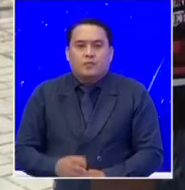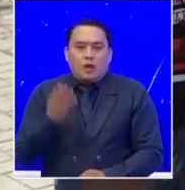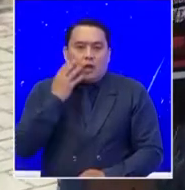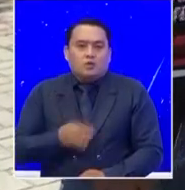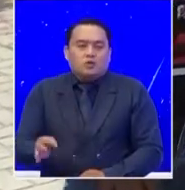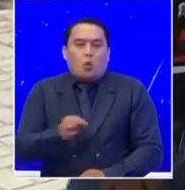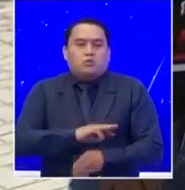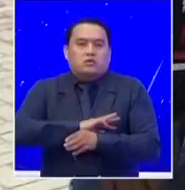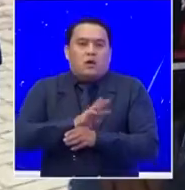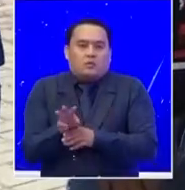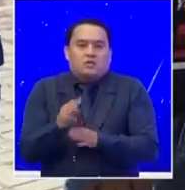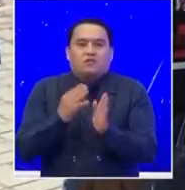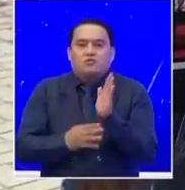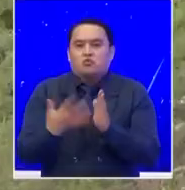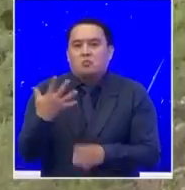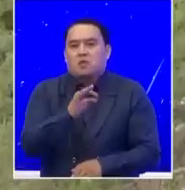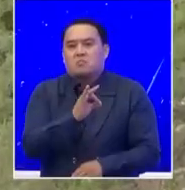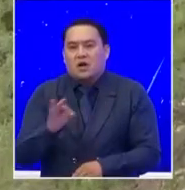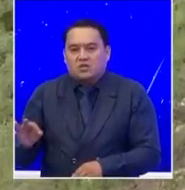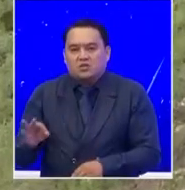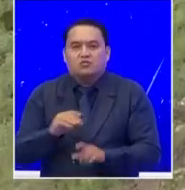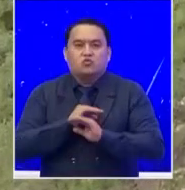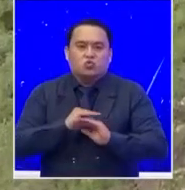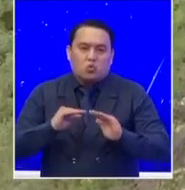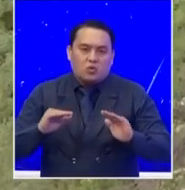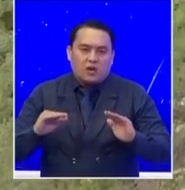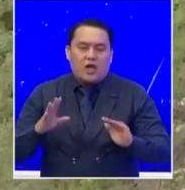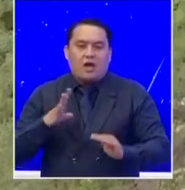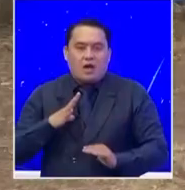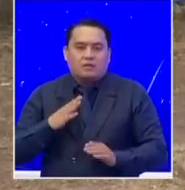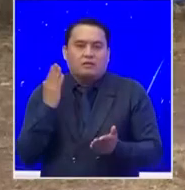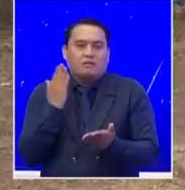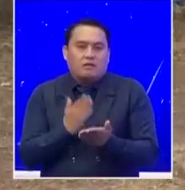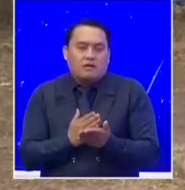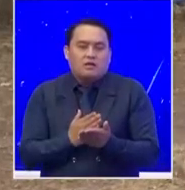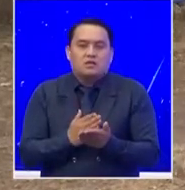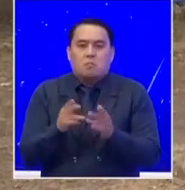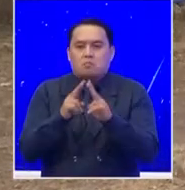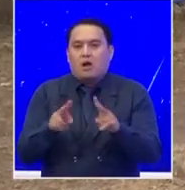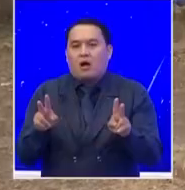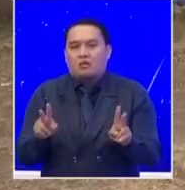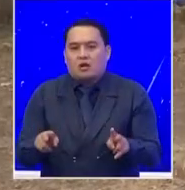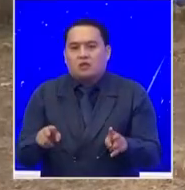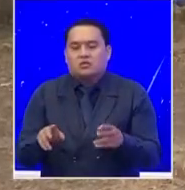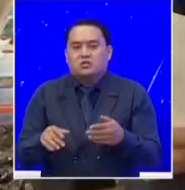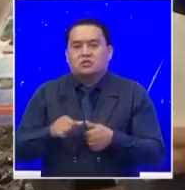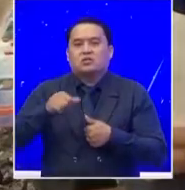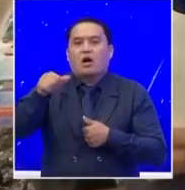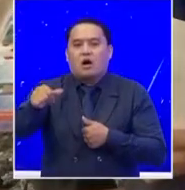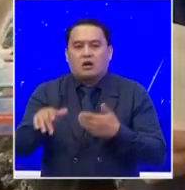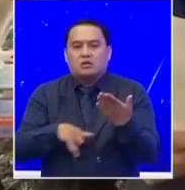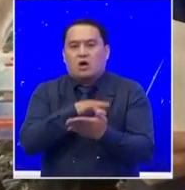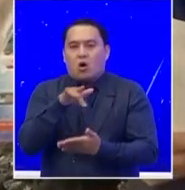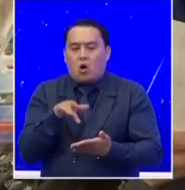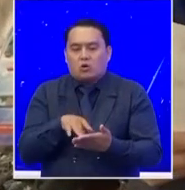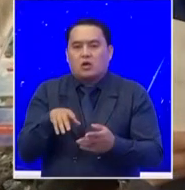было охвачено свыше 95% детей школьного возраста. Для этого функционировали школьные, палаточные и загородные лагеря. Однако в этом